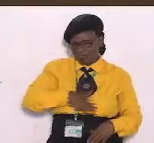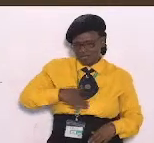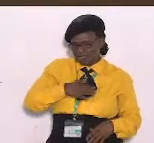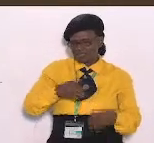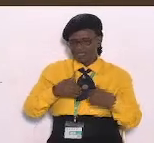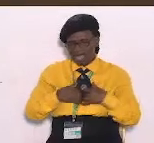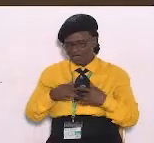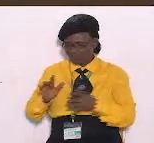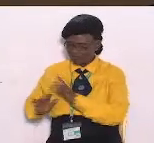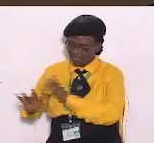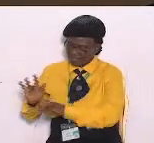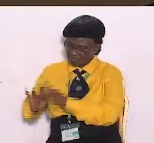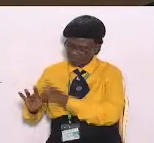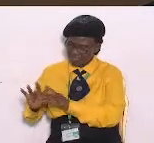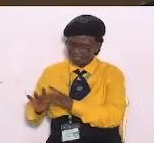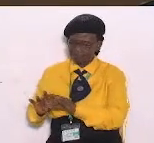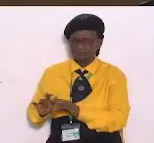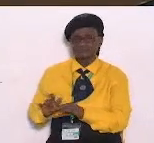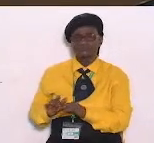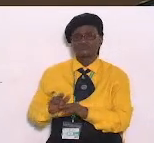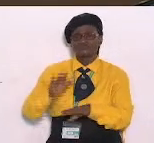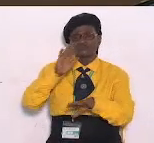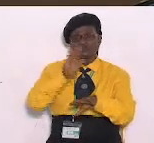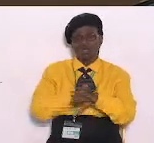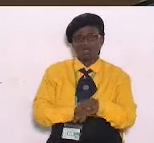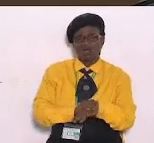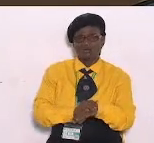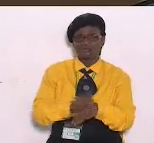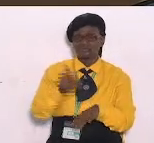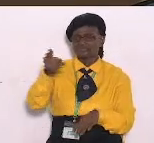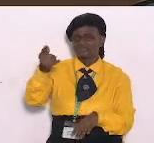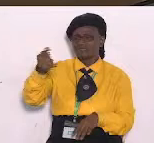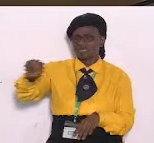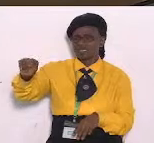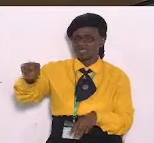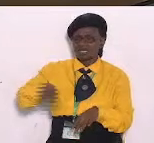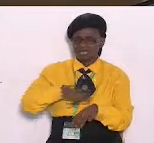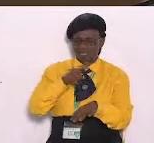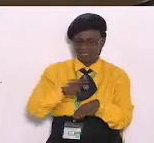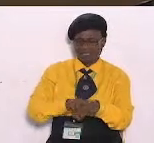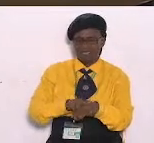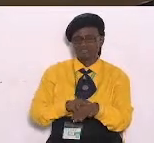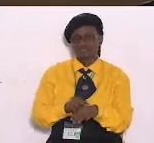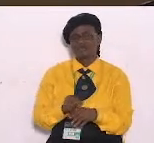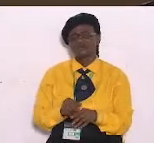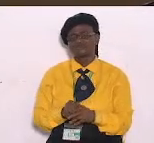nation Seigneur s'il vous plaît a pitié de ma